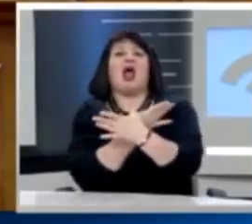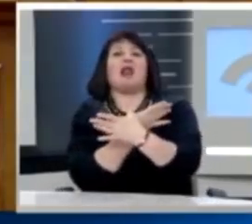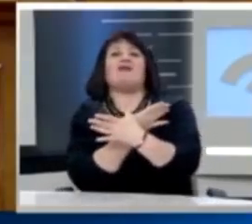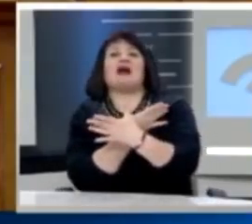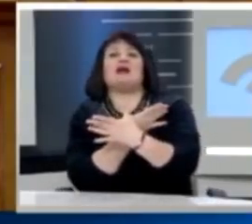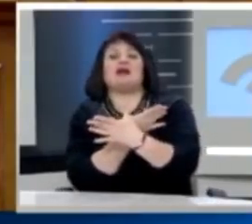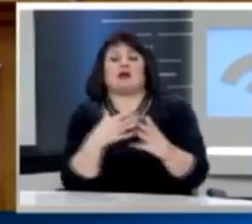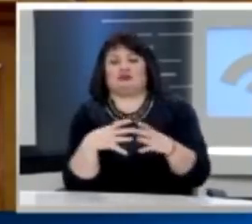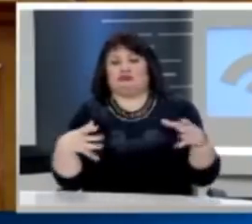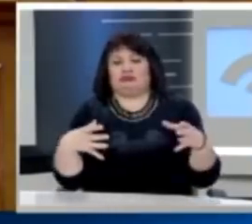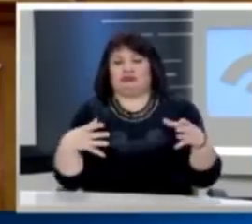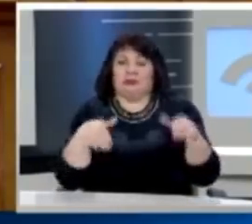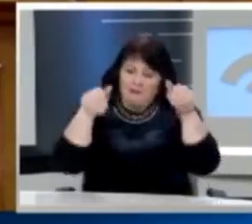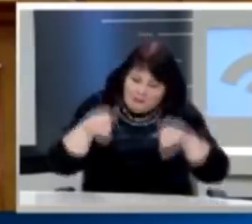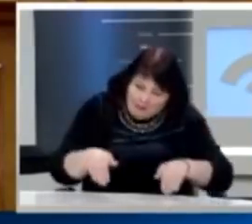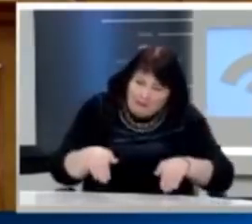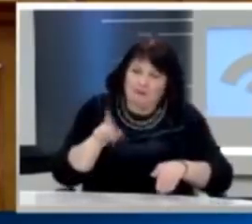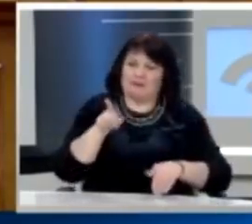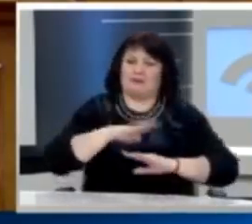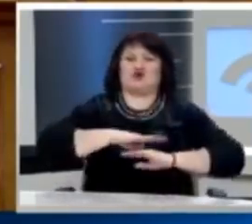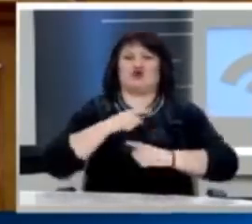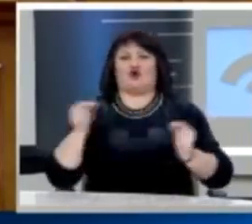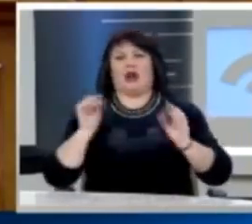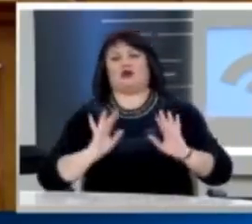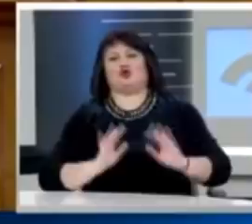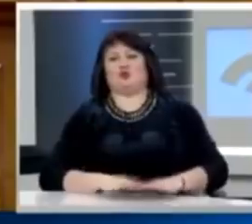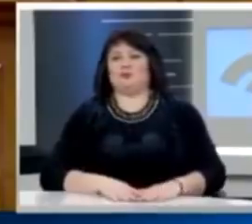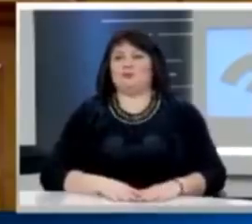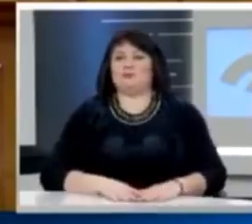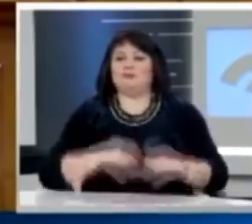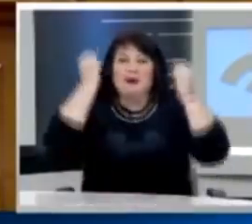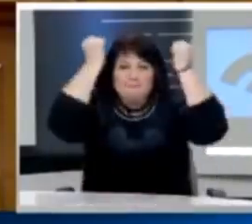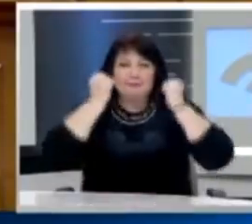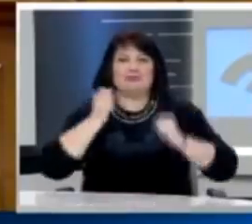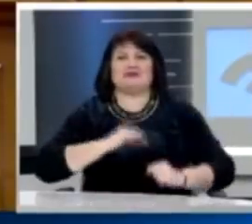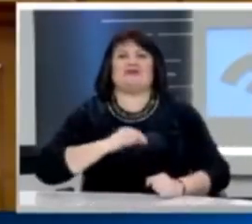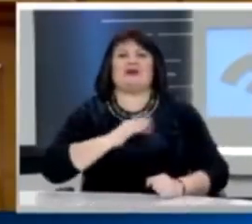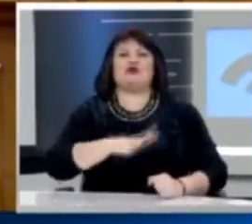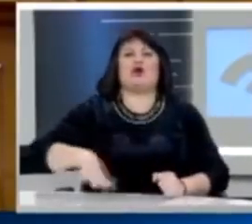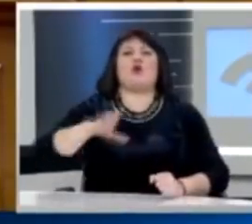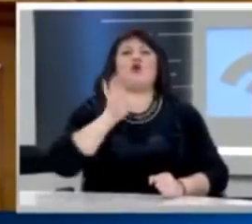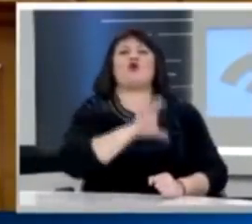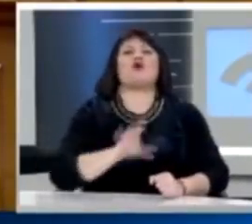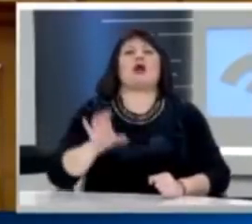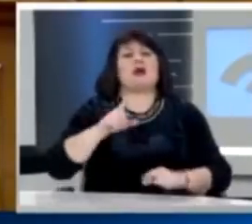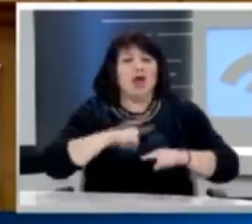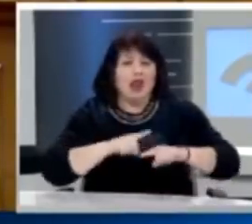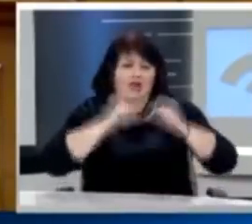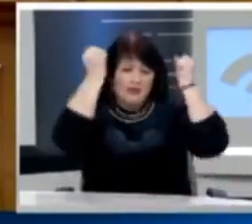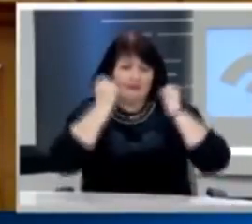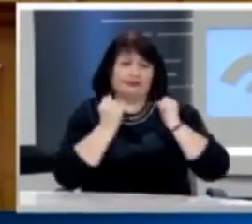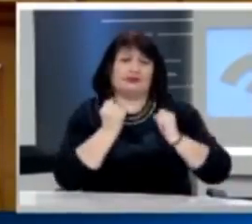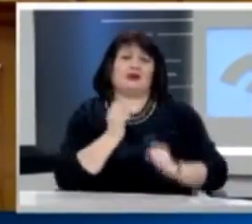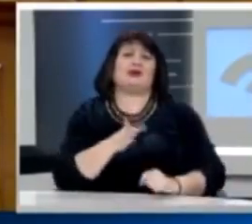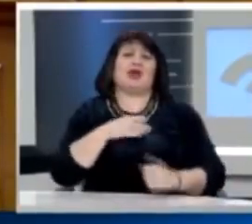είναι υποχείριο στους σχεδιασμούς τους, σε βάρος και των συμφερόντων όλων των λαών, και του ελληνικού αλλά και